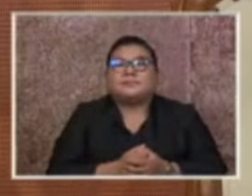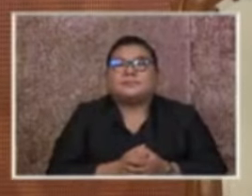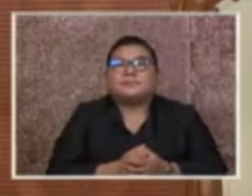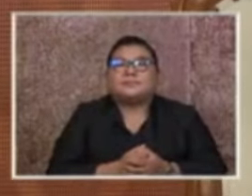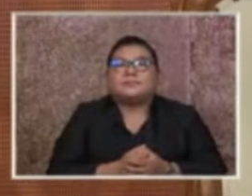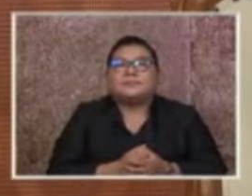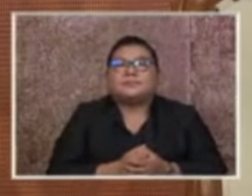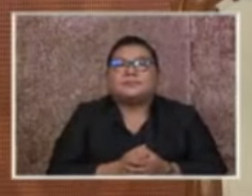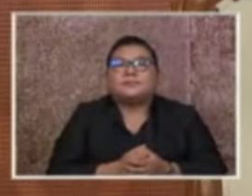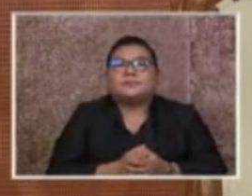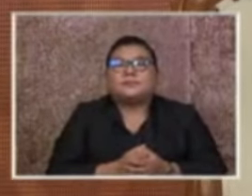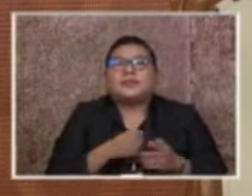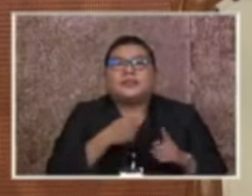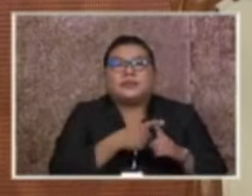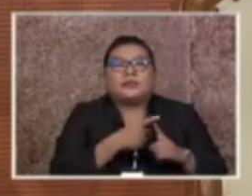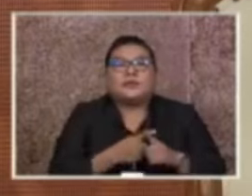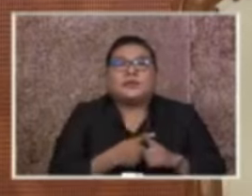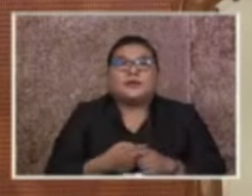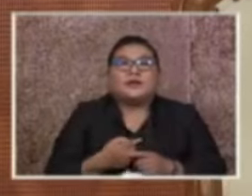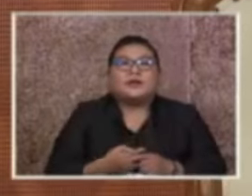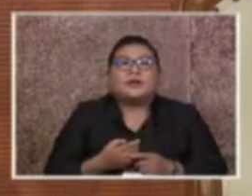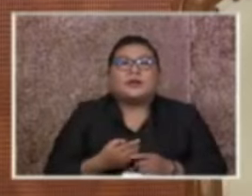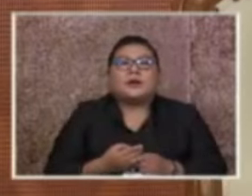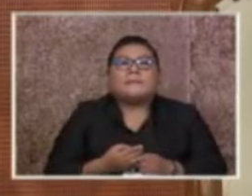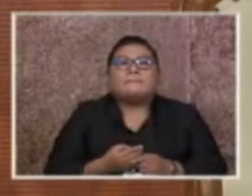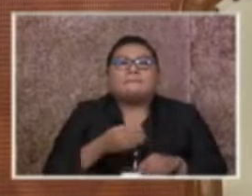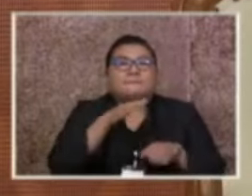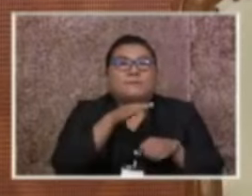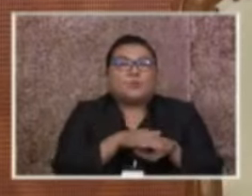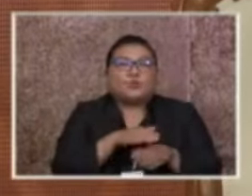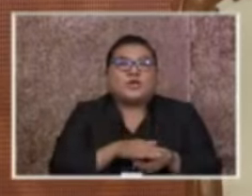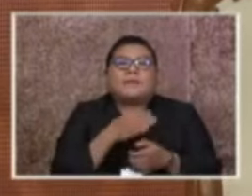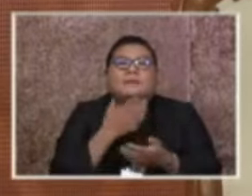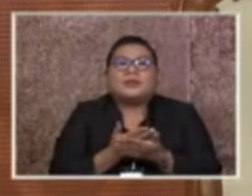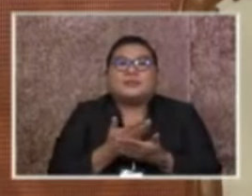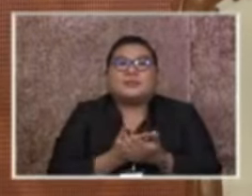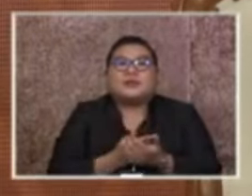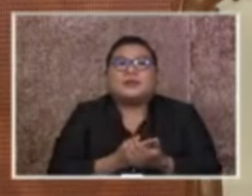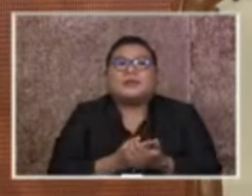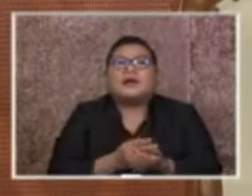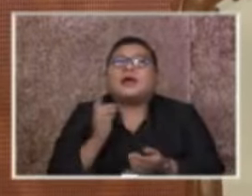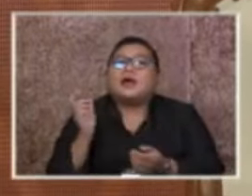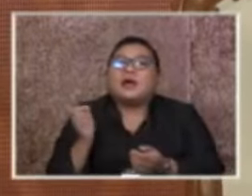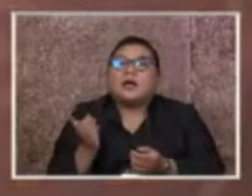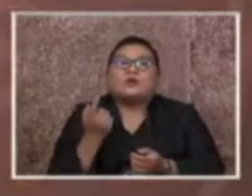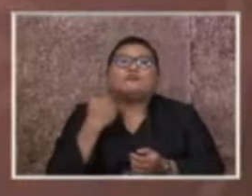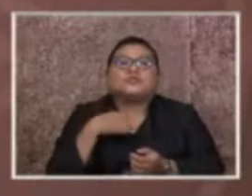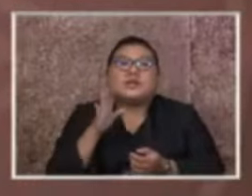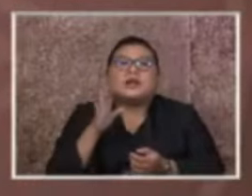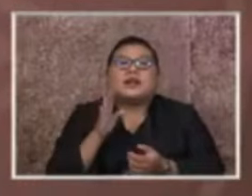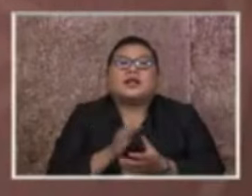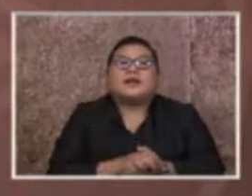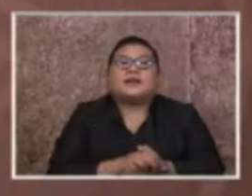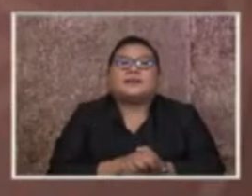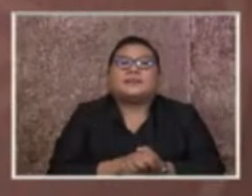ditambahkan tambahan mengenai budaya gepeng yang disampaikan oleh Pak Pak E paslon 03 itu harus hilang Bagaimana caranya itu yang harus diselesaikan